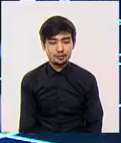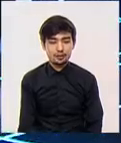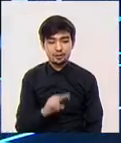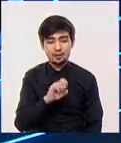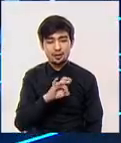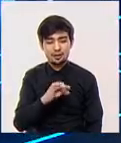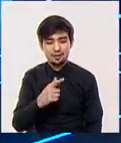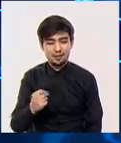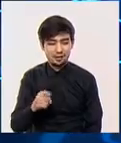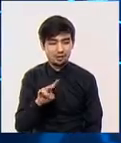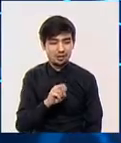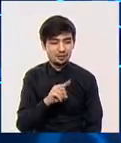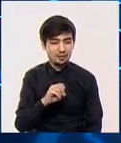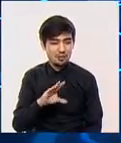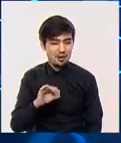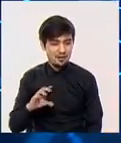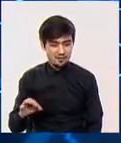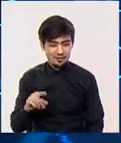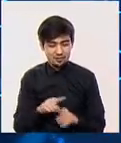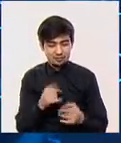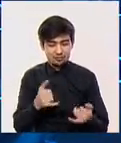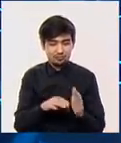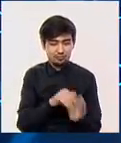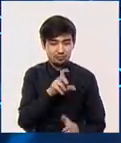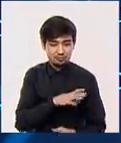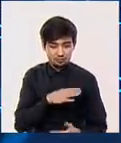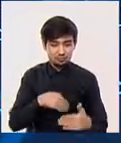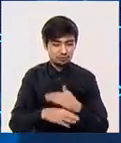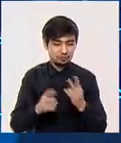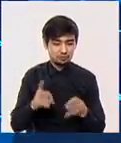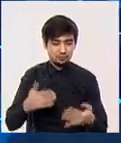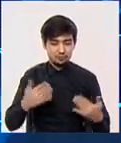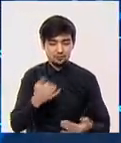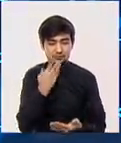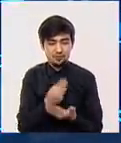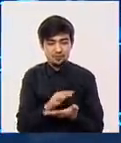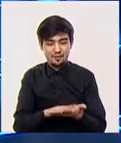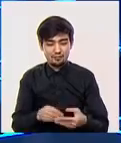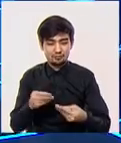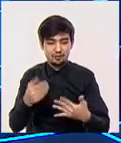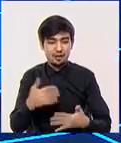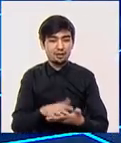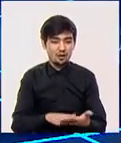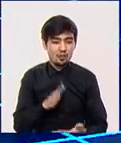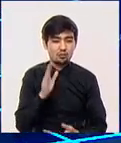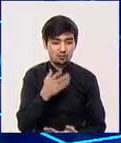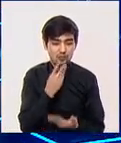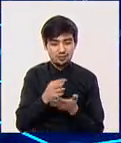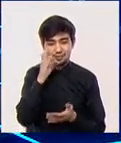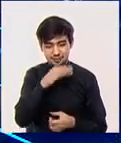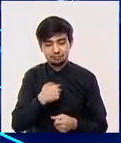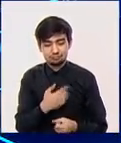Дариға Назарбаева сообщила о сложении полномочий депутата Мажилиса. В своем заявлении она отметила, что будет и дальше служить своей стране,